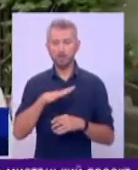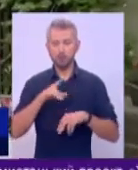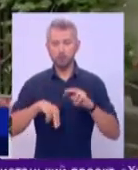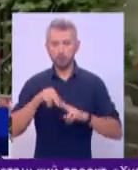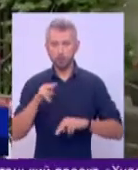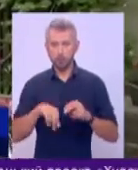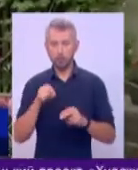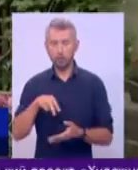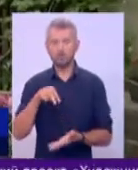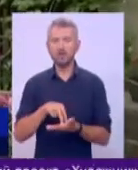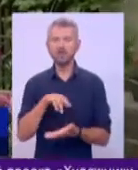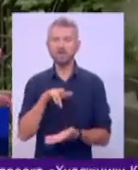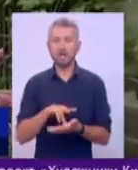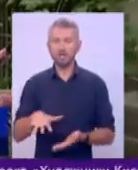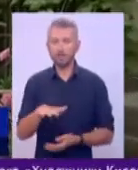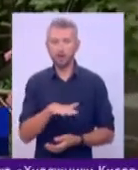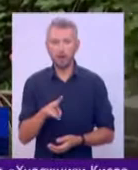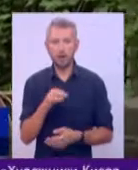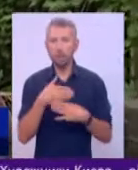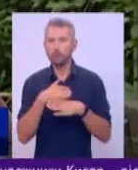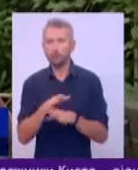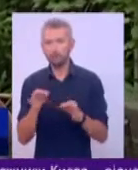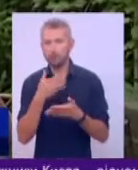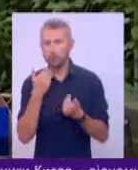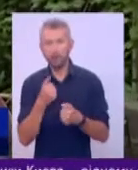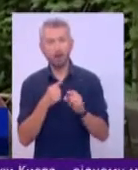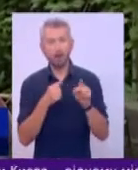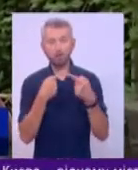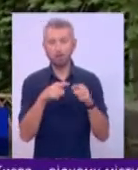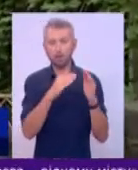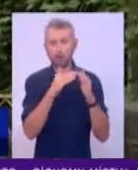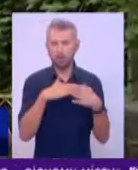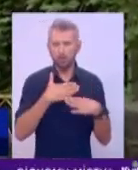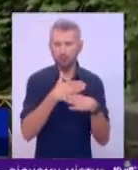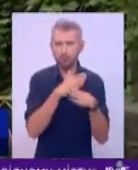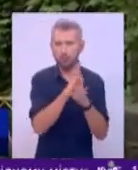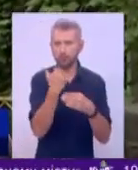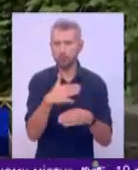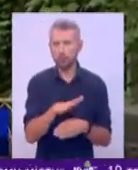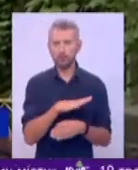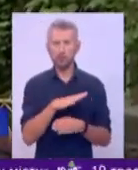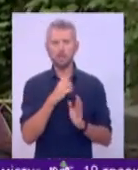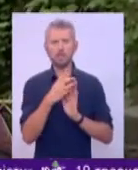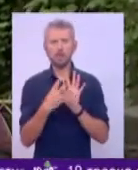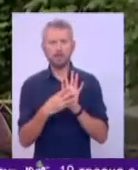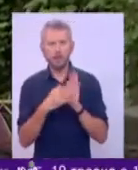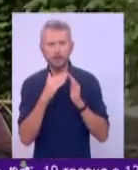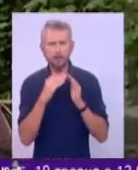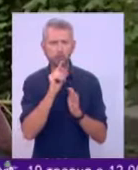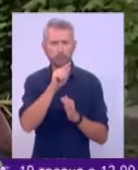от він стоїть в центрі двора, але ні тріщин, нічого немає. Хоча там інші дома з тріщинами. І 19-й Натуровський, от ті